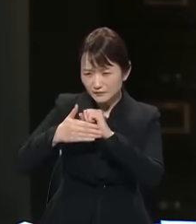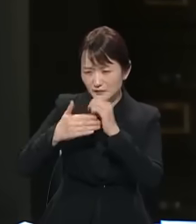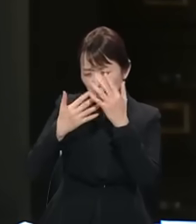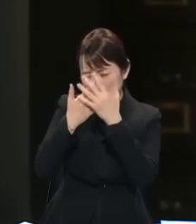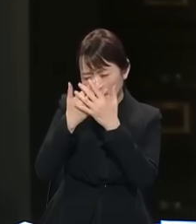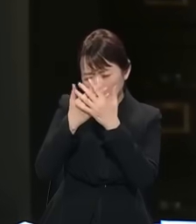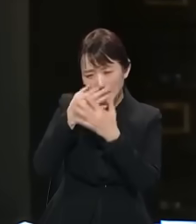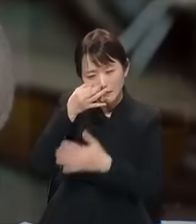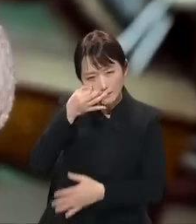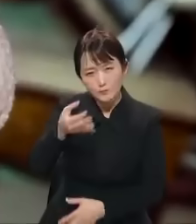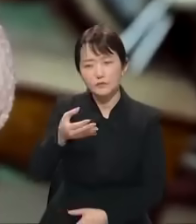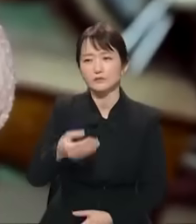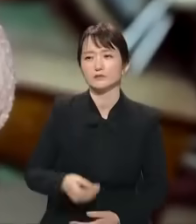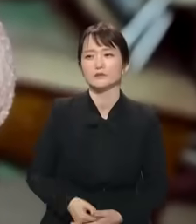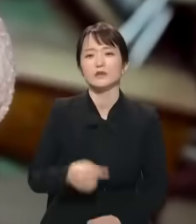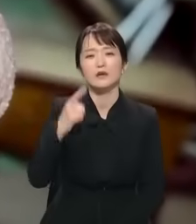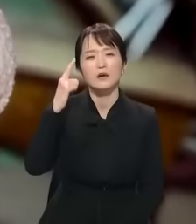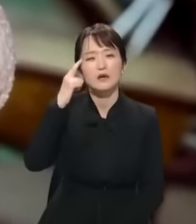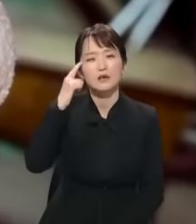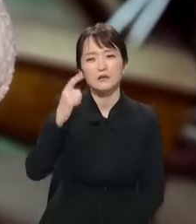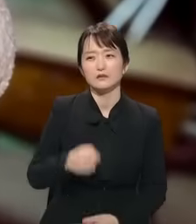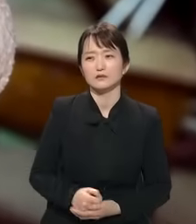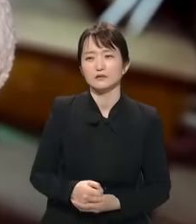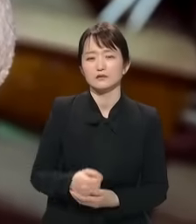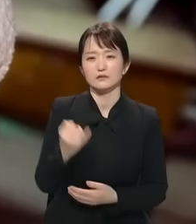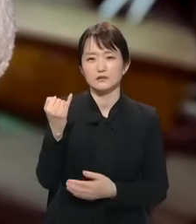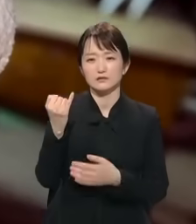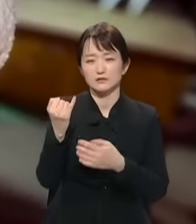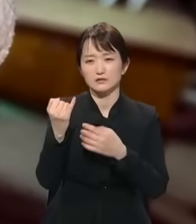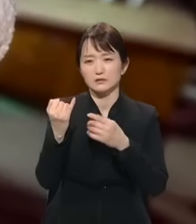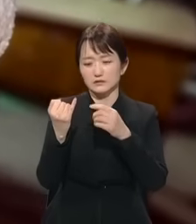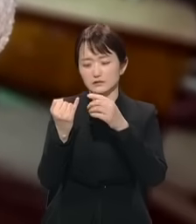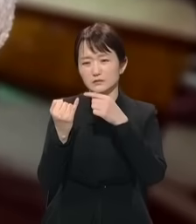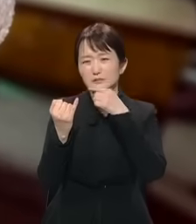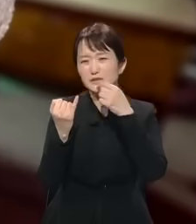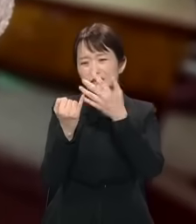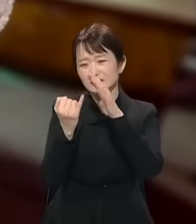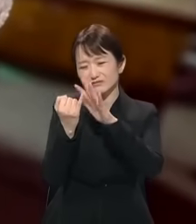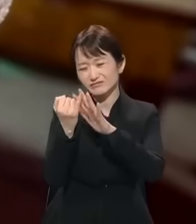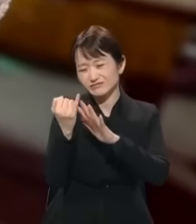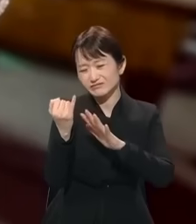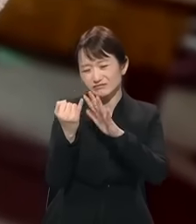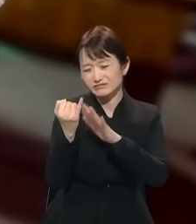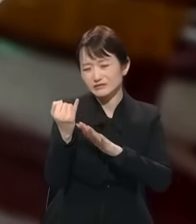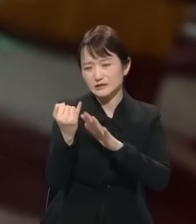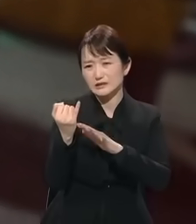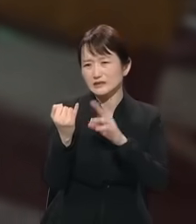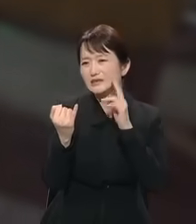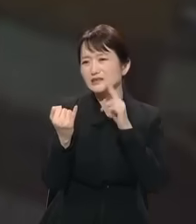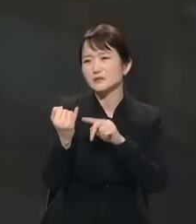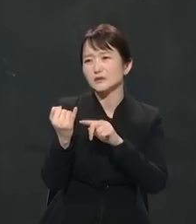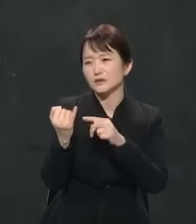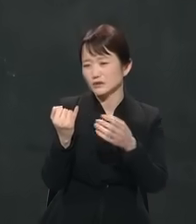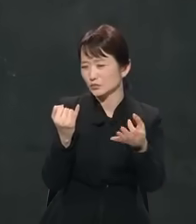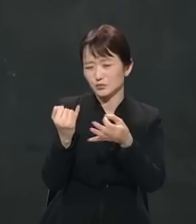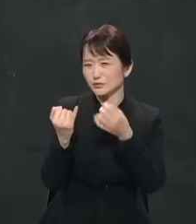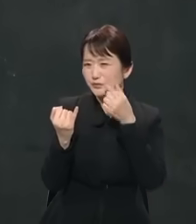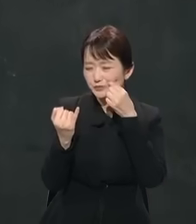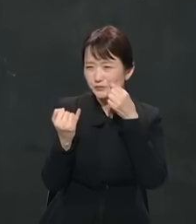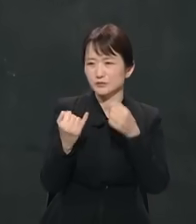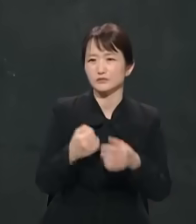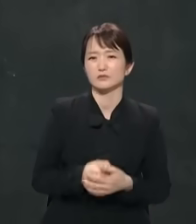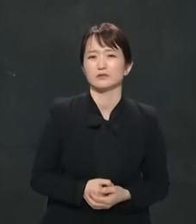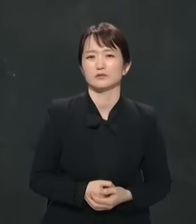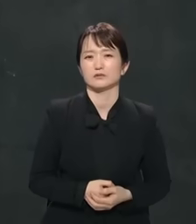처리해서 보여드리고 있는데, 왜냐하면 저게 피가 그냥 범벅이 돼서 그걸 보여드릴 수가 없어서 흑백으로 지금 처리를 했습니다. 자, 사건